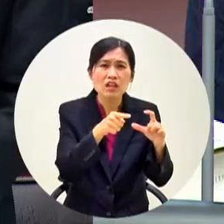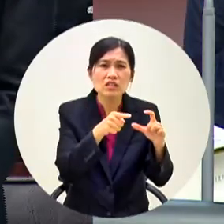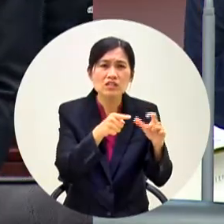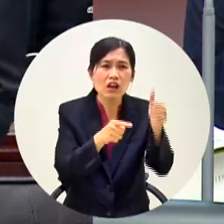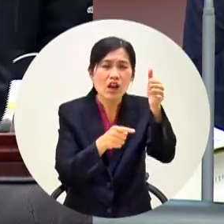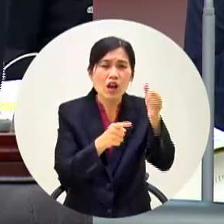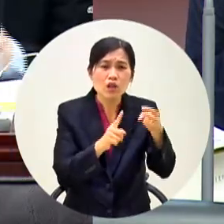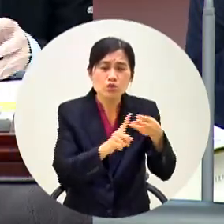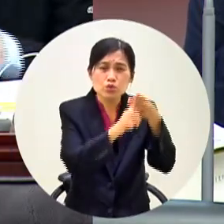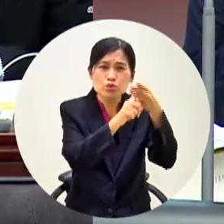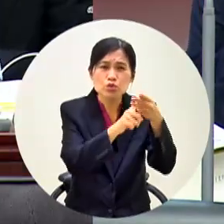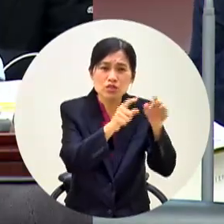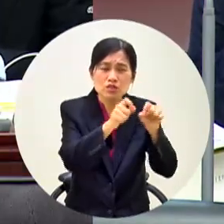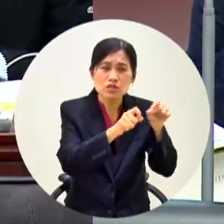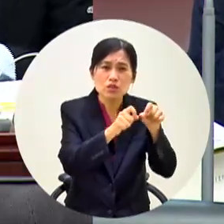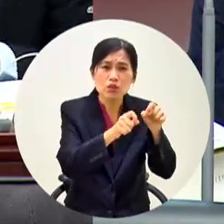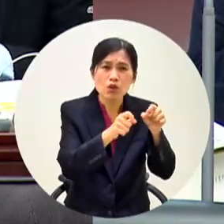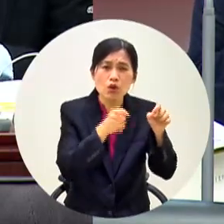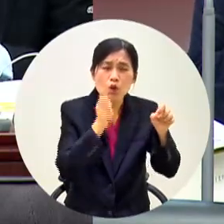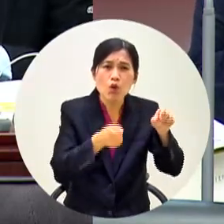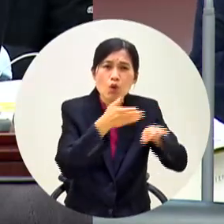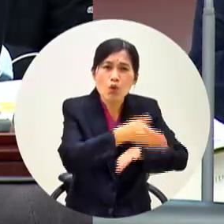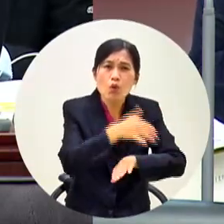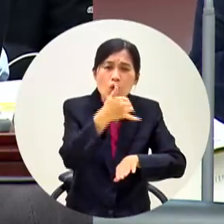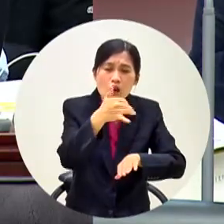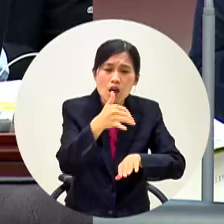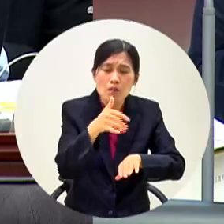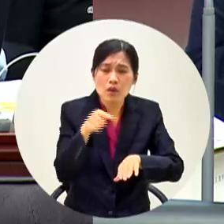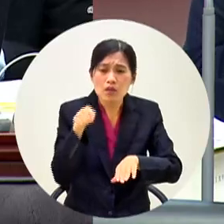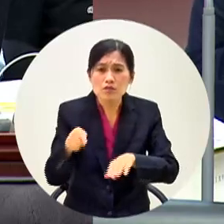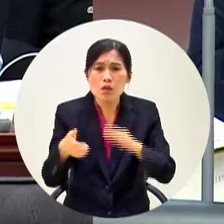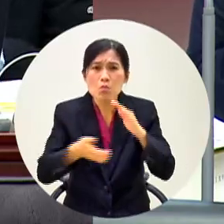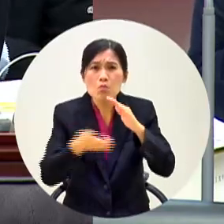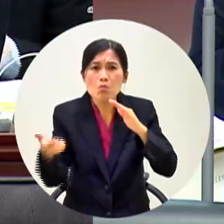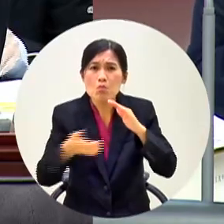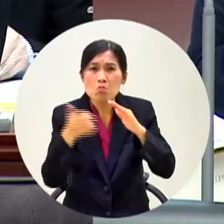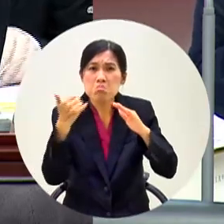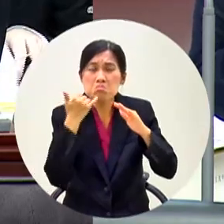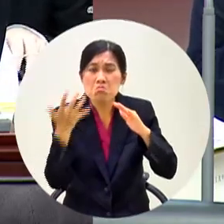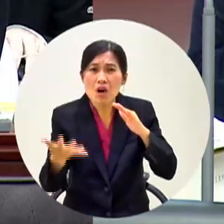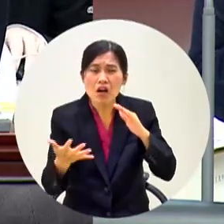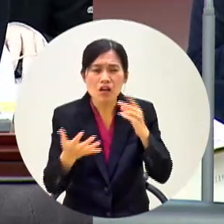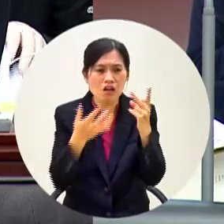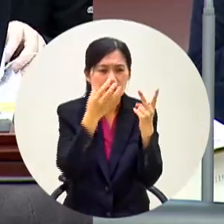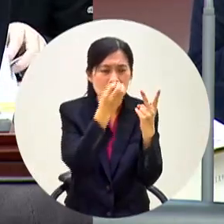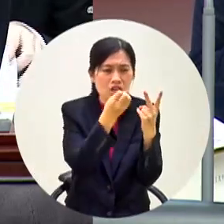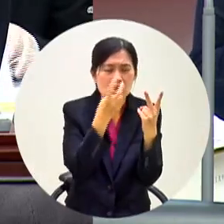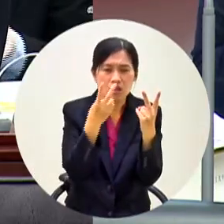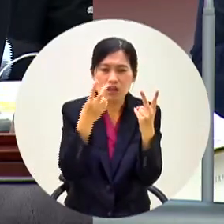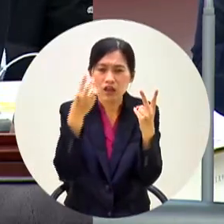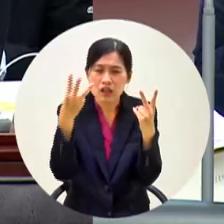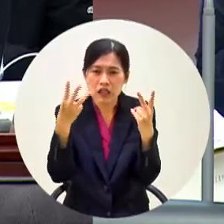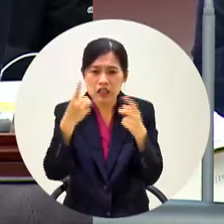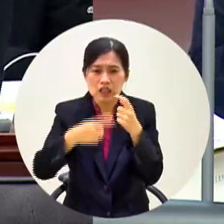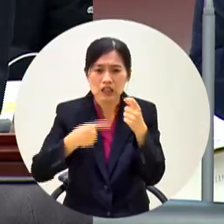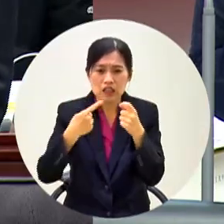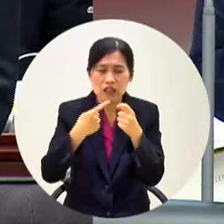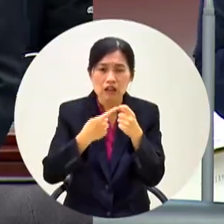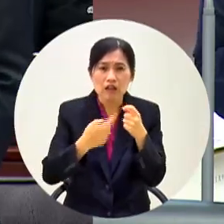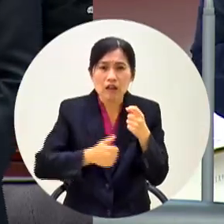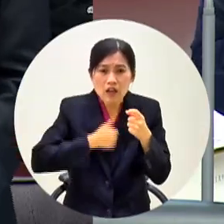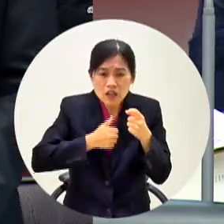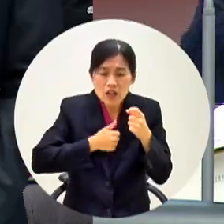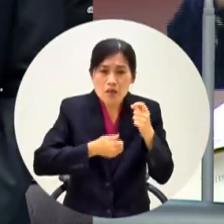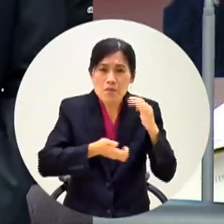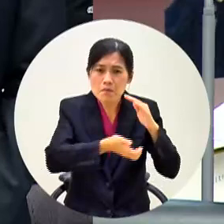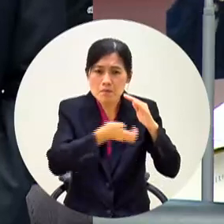吗？这是我们一直在想的一件事情，就是说2023年如果真的要迁村，如果真的要迁